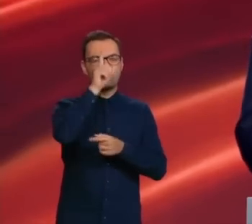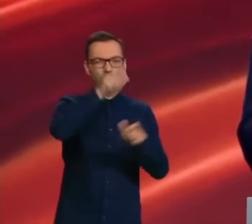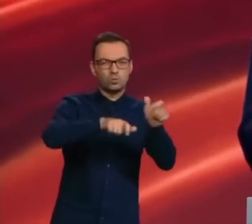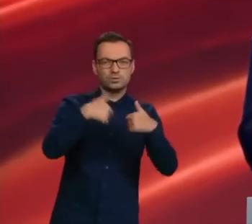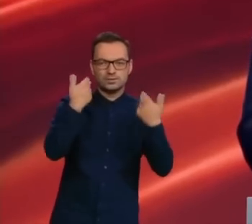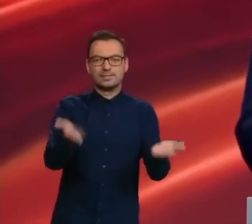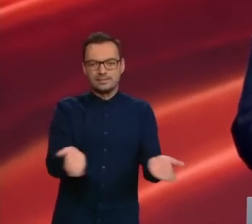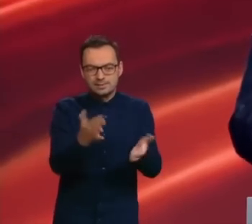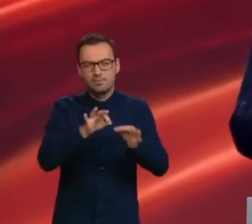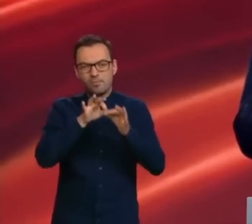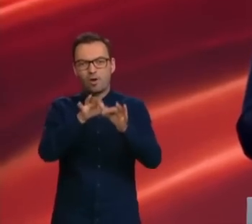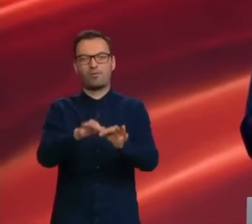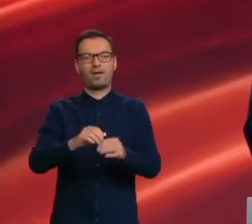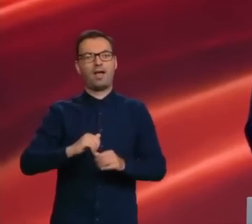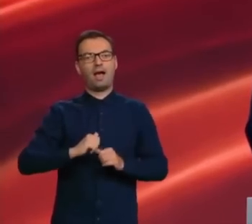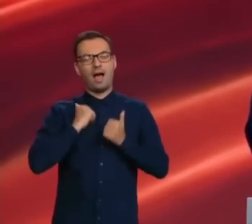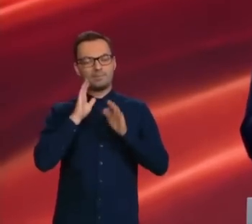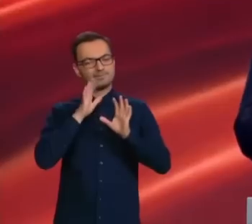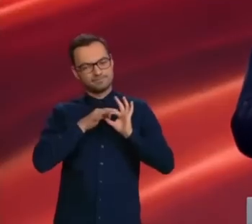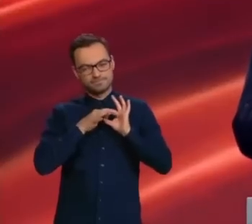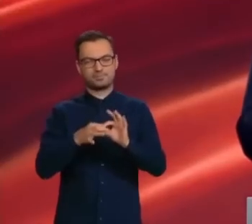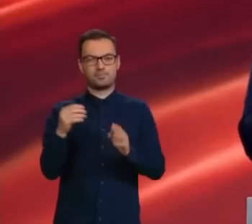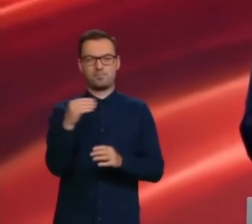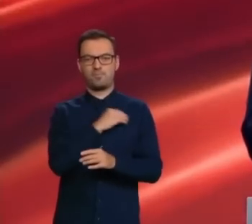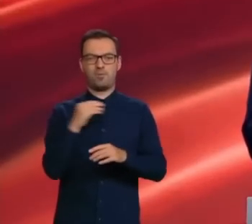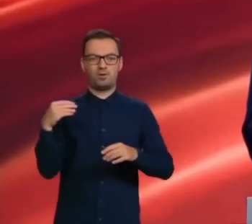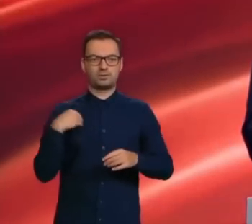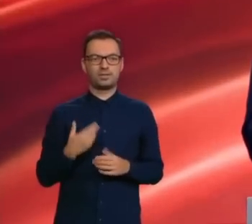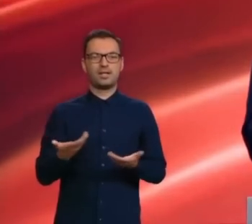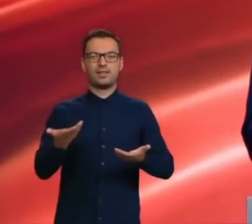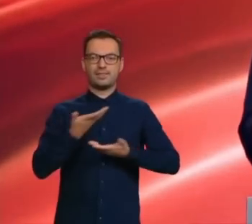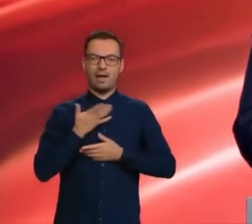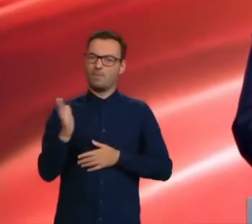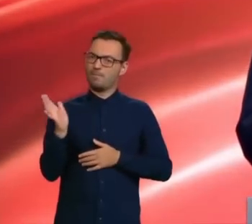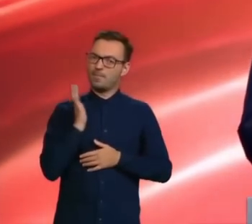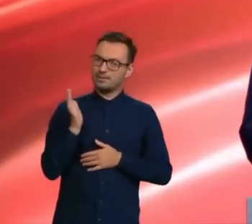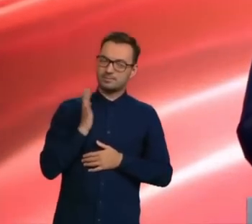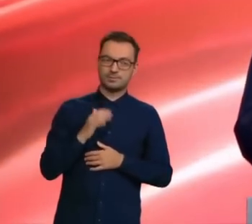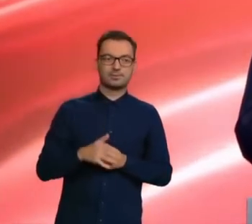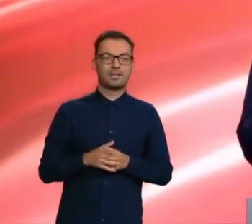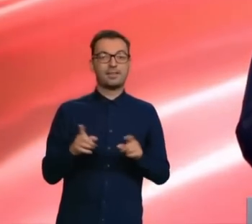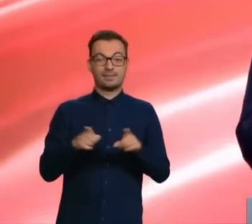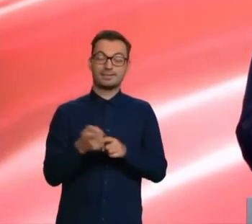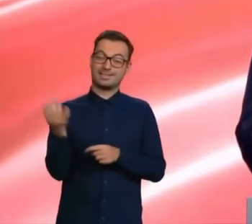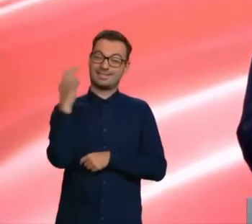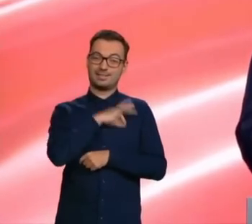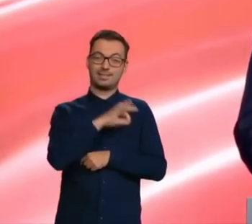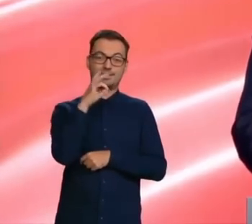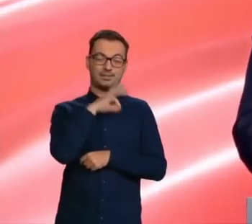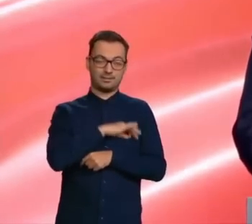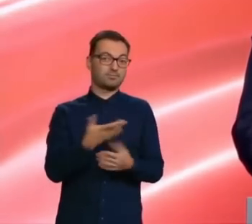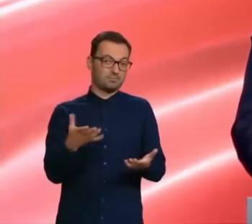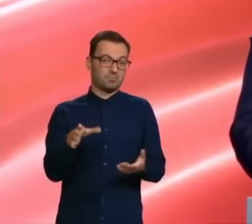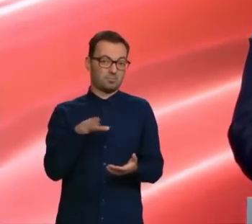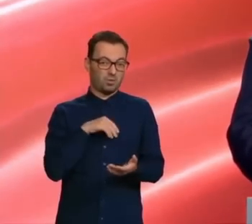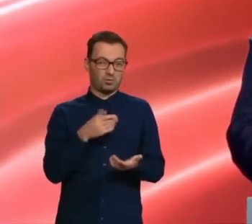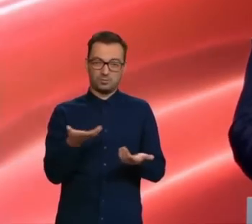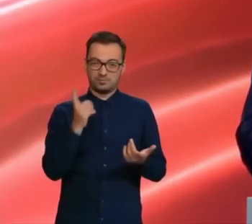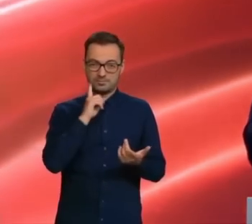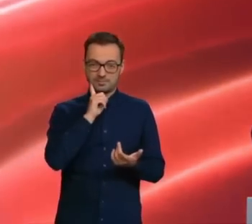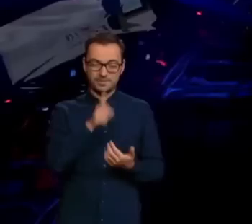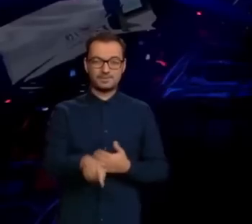te przedsiębiorstwa, żeby pozostały w polskich rękach, zapewniły nam bezpieczeństwo i zyski, bo takie zyski mogą te przedsiębiorstwa